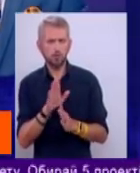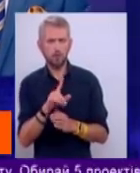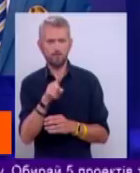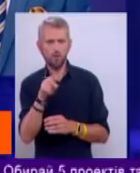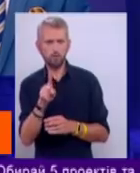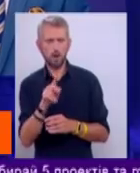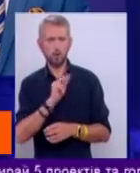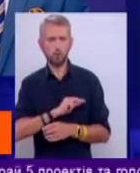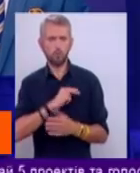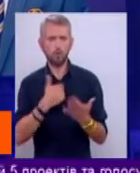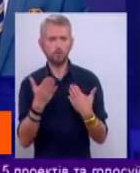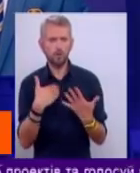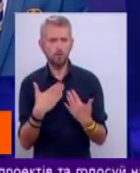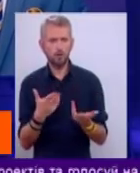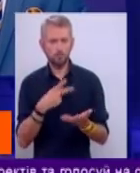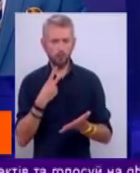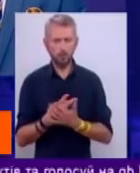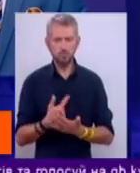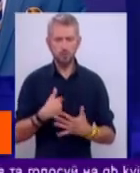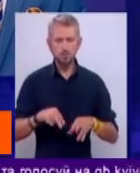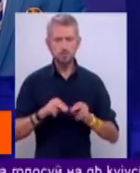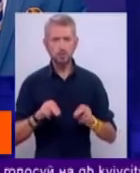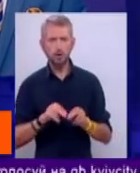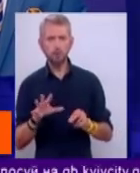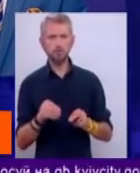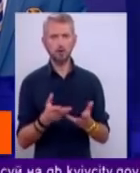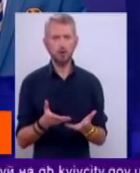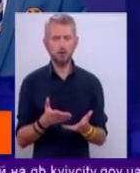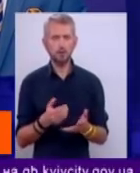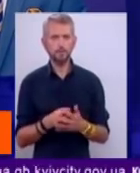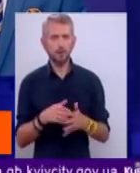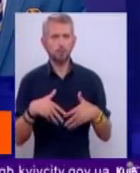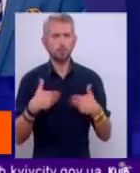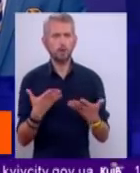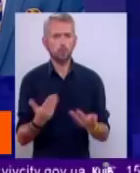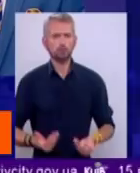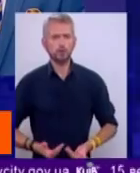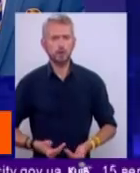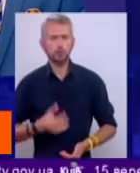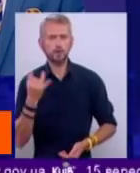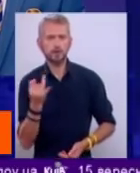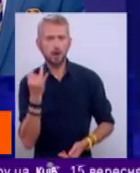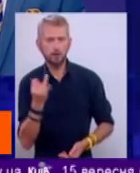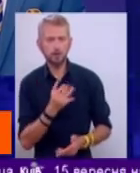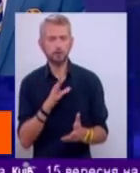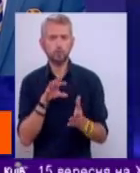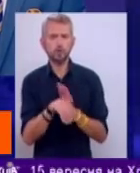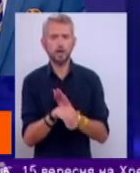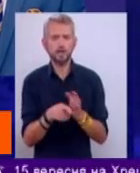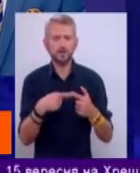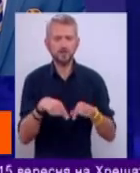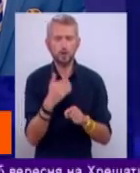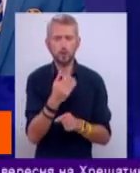свою педагогічні здатності, можливості, просто відбуває їх, а проявляє якусь життєву зацікавленість, включається в сферу